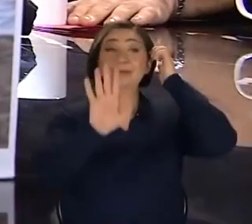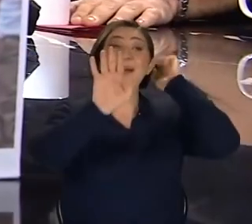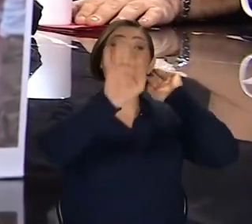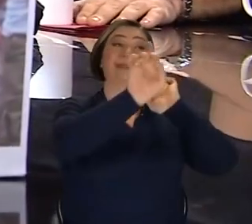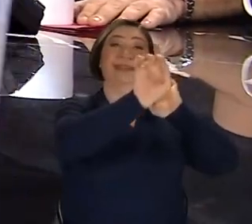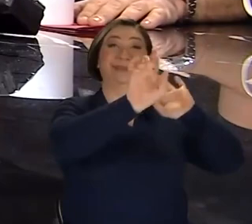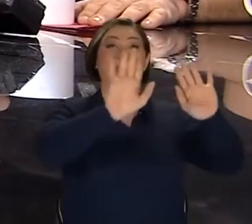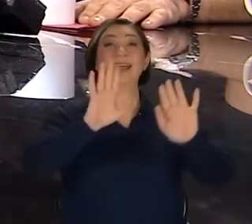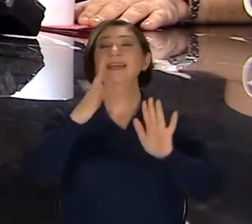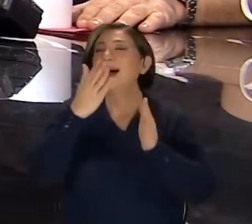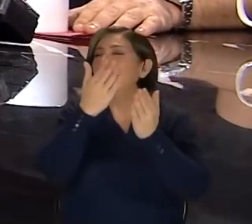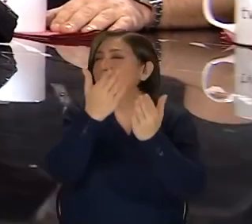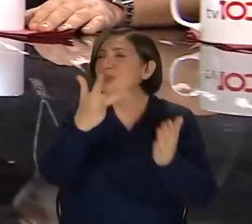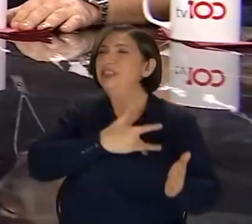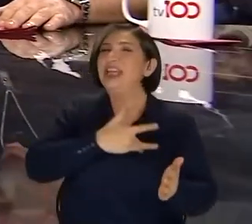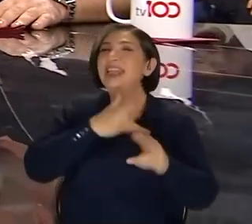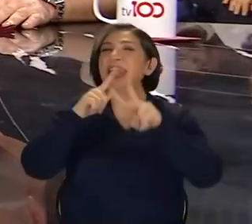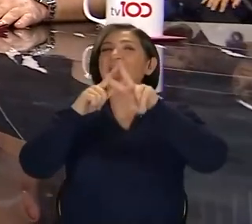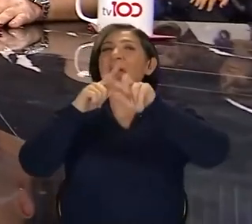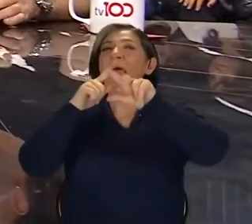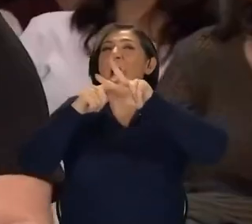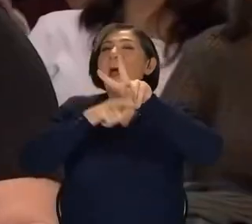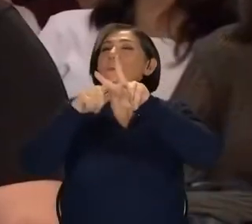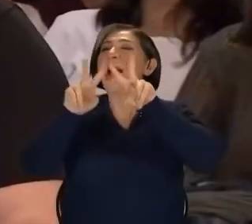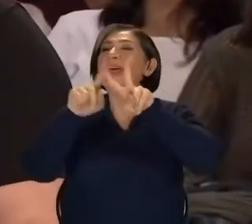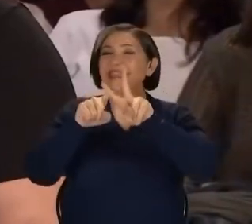bir dakika. Ya bir Can Yaman'a yatırım yaptın.